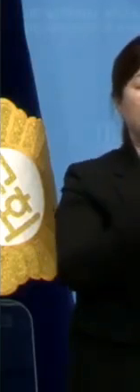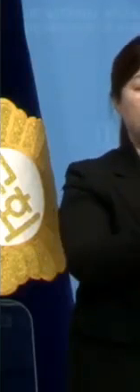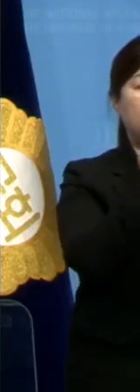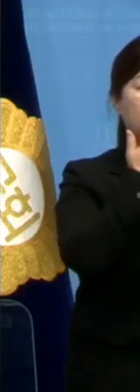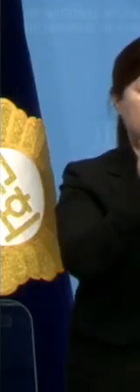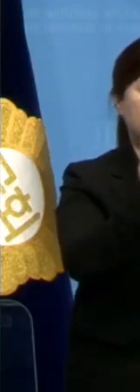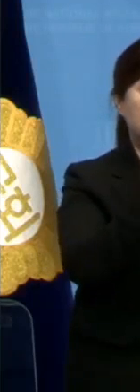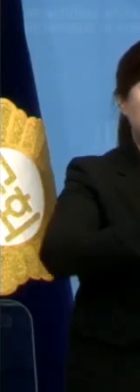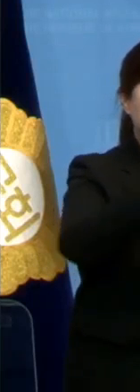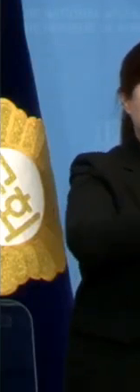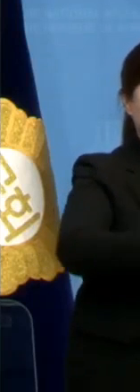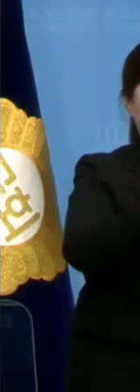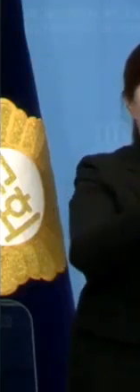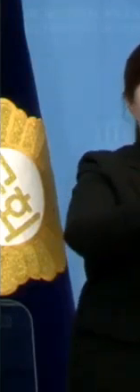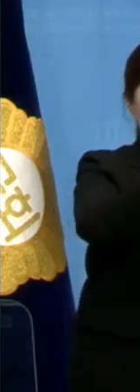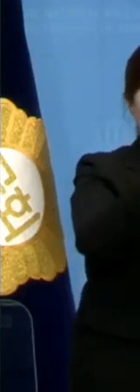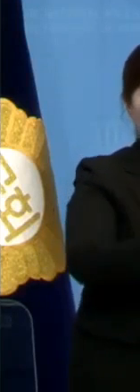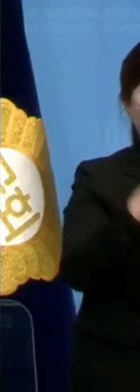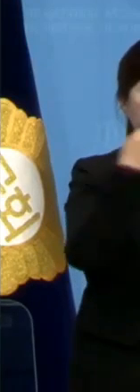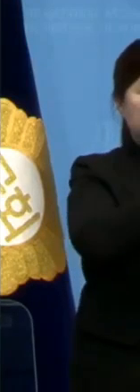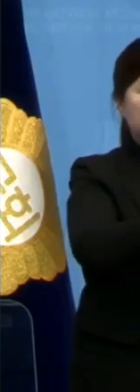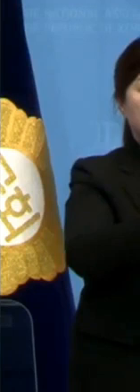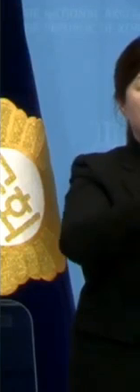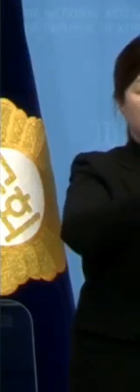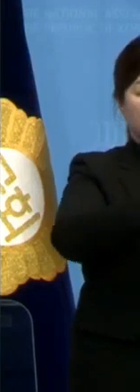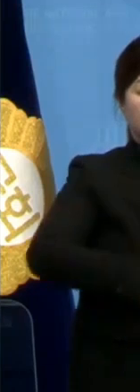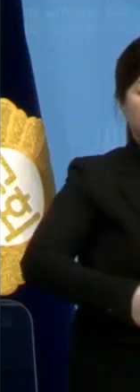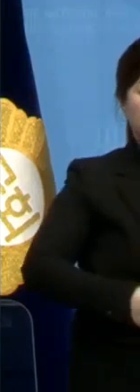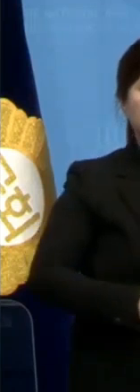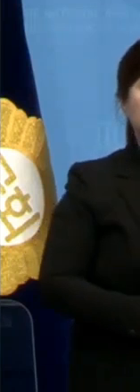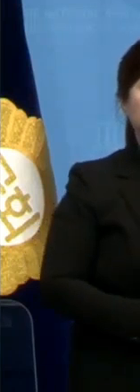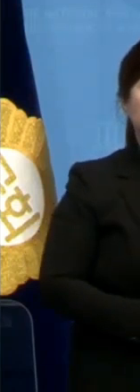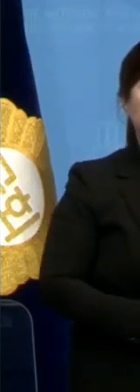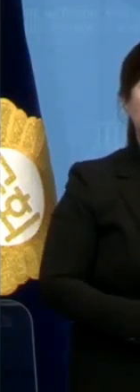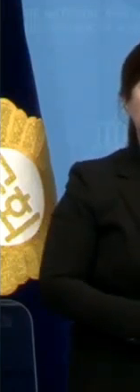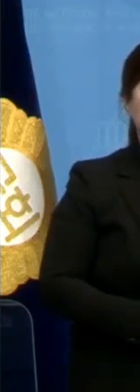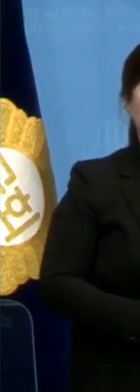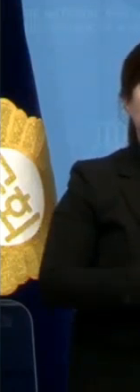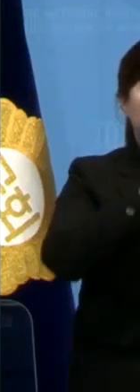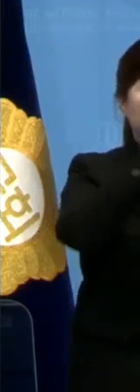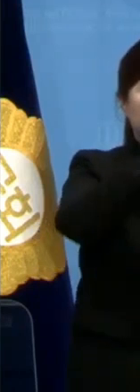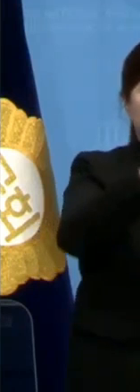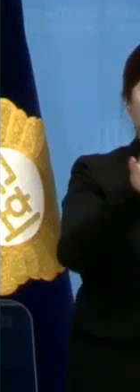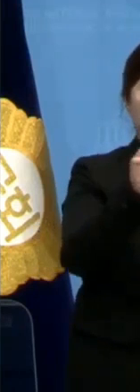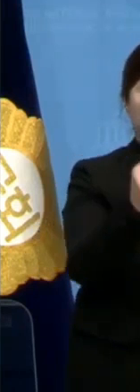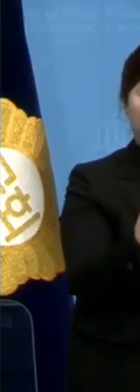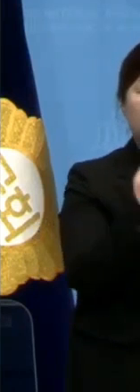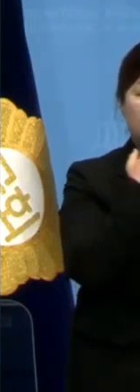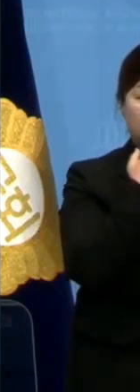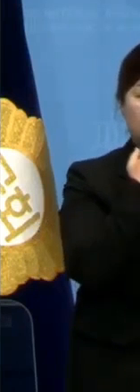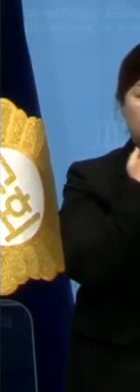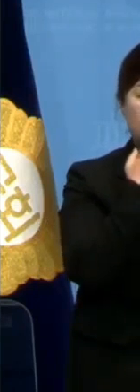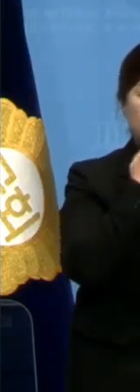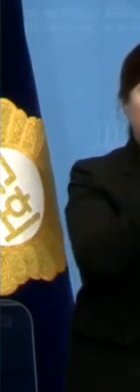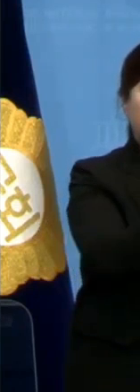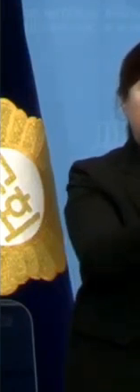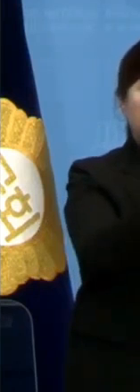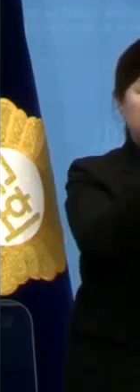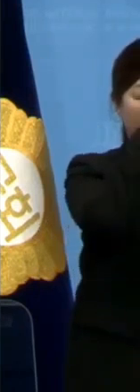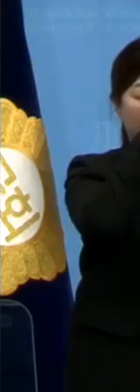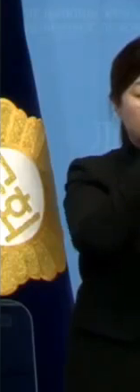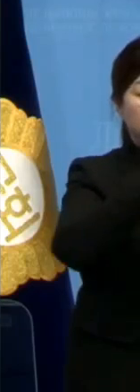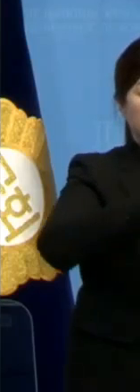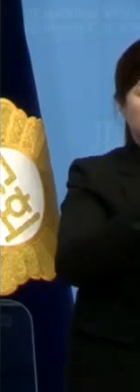있는 공공의료체계의 강화가 반드시 필요합니다. 저 우성호가 서울을 감염병